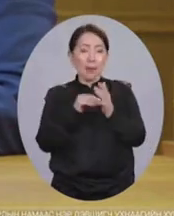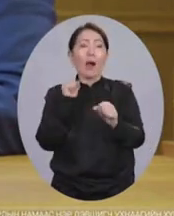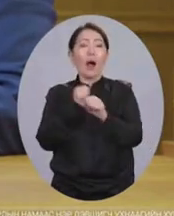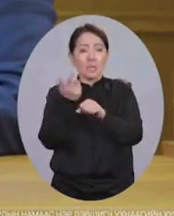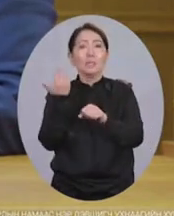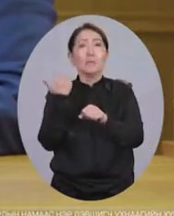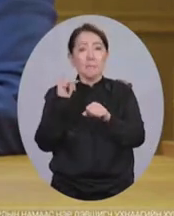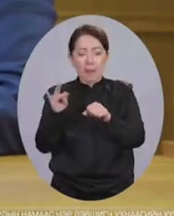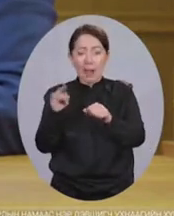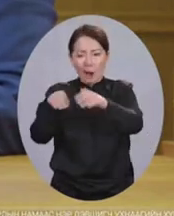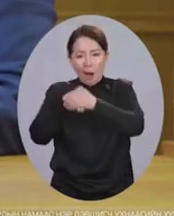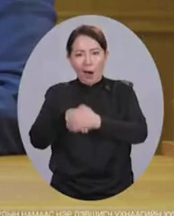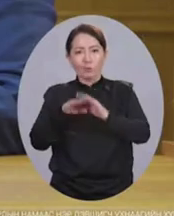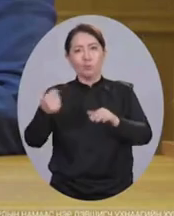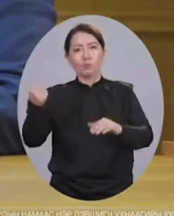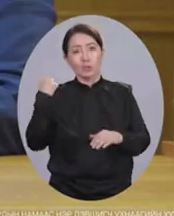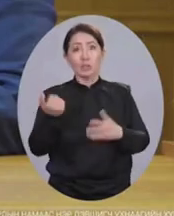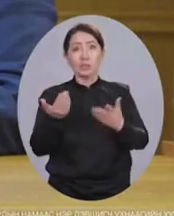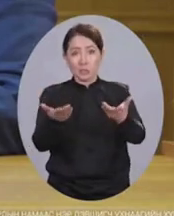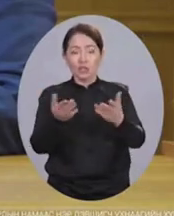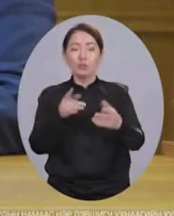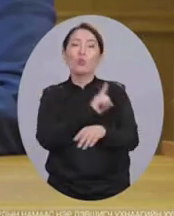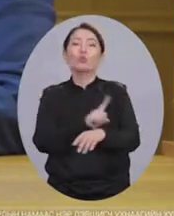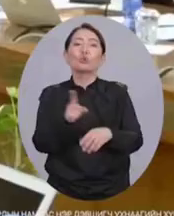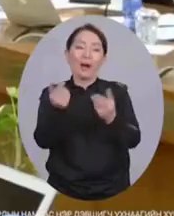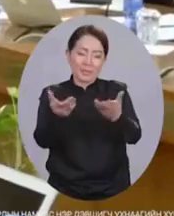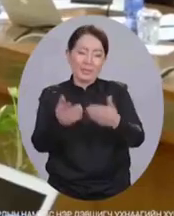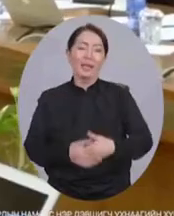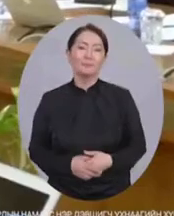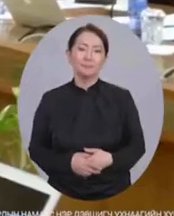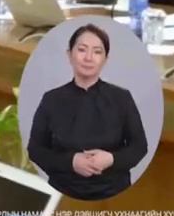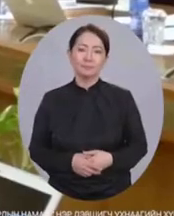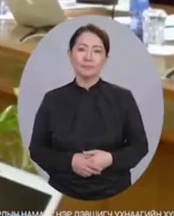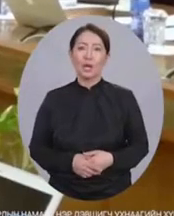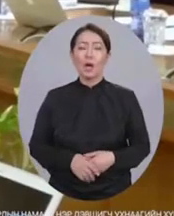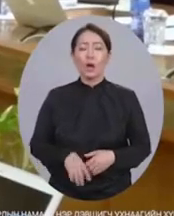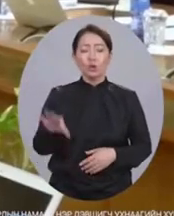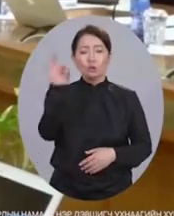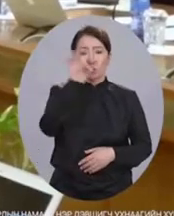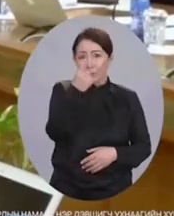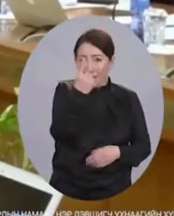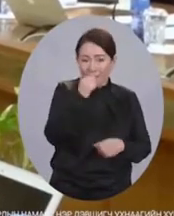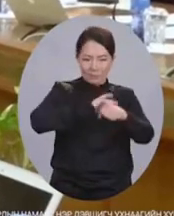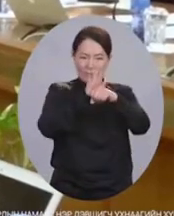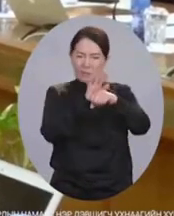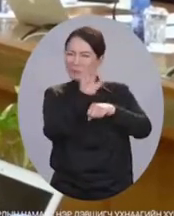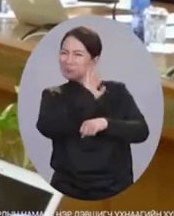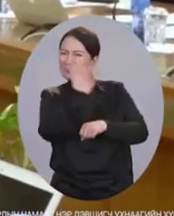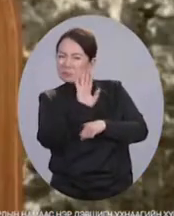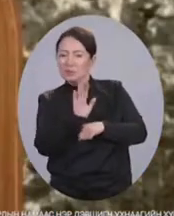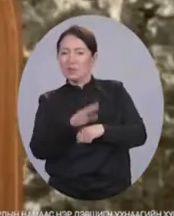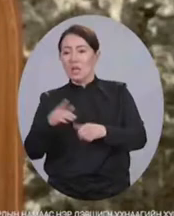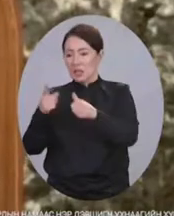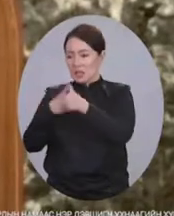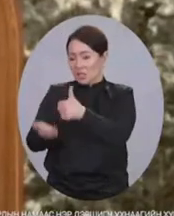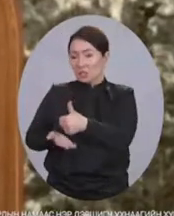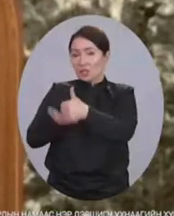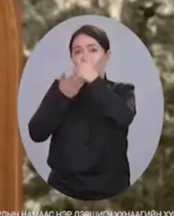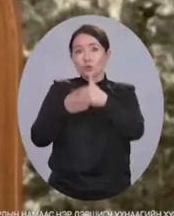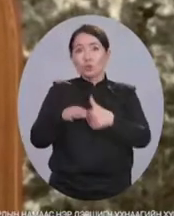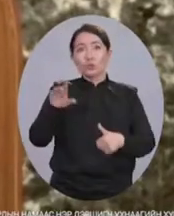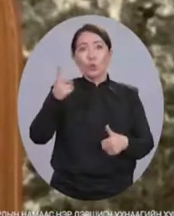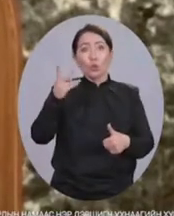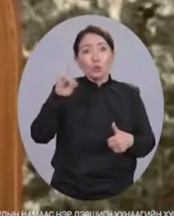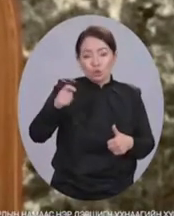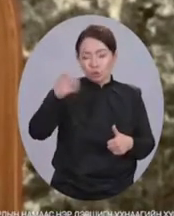мянган ажлын байрыг авч хадгалж үлдсэн юм үр дүн гарч ирж байгаа. Зөвхөн цар тахлын үед бус нэр дэвшигчийн хүрэл сүх